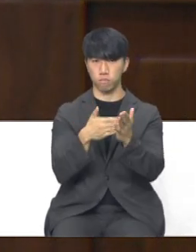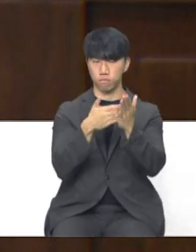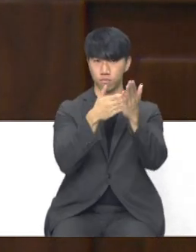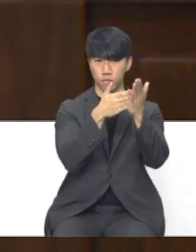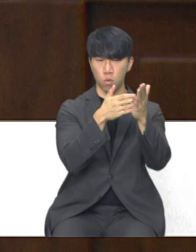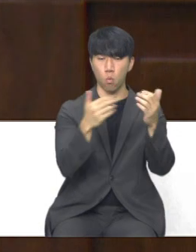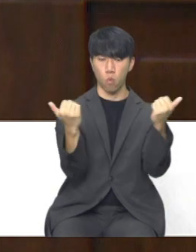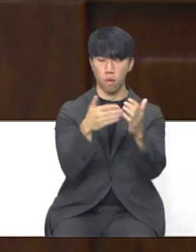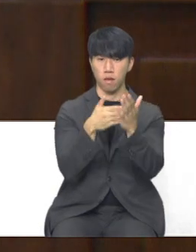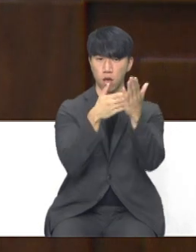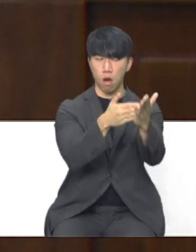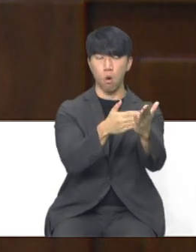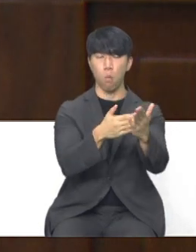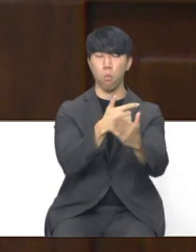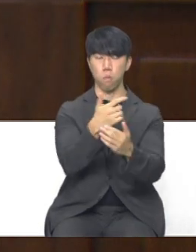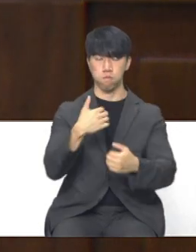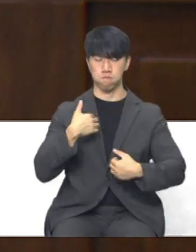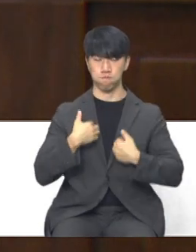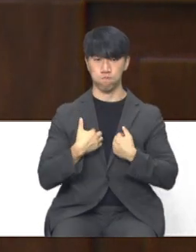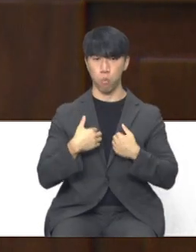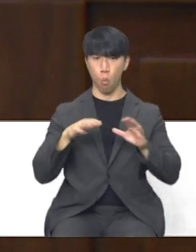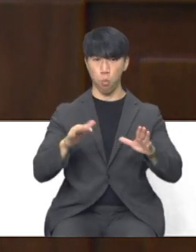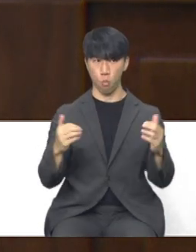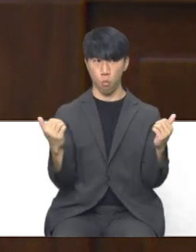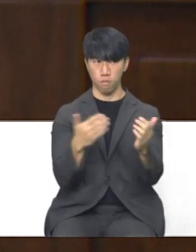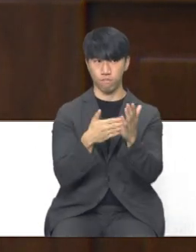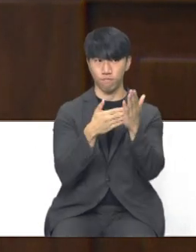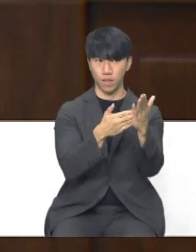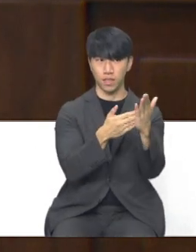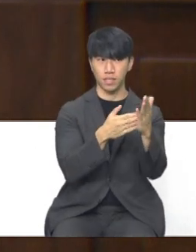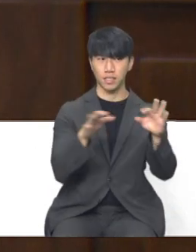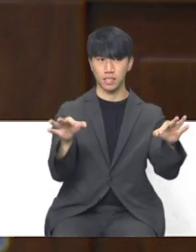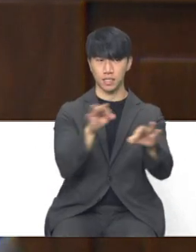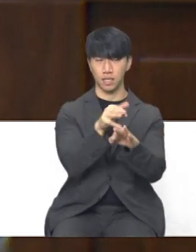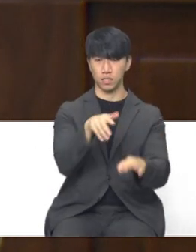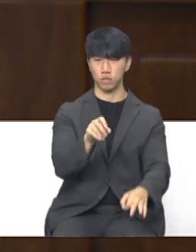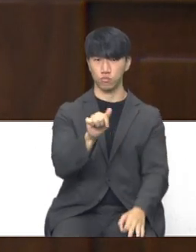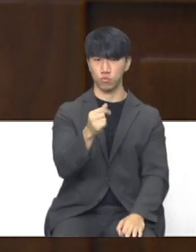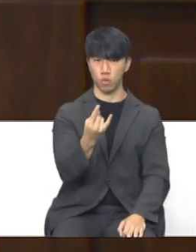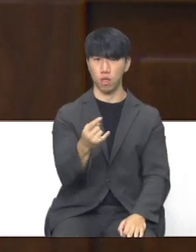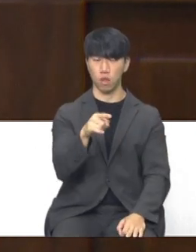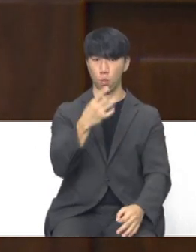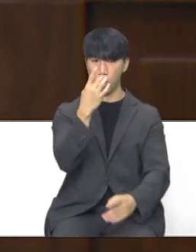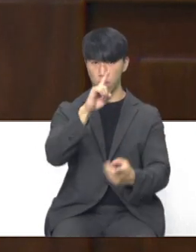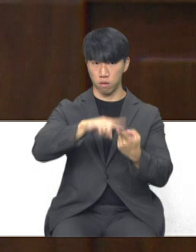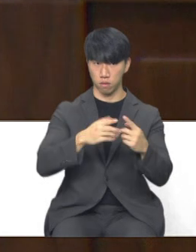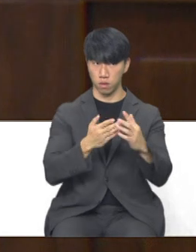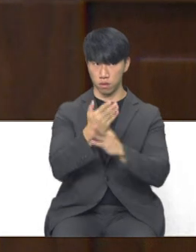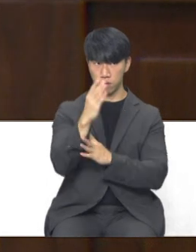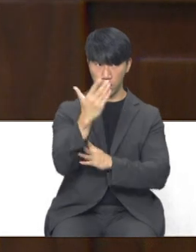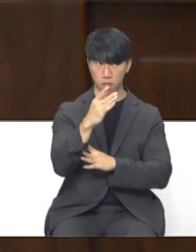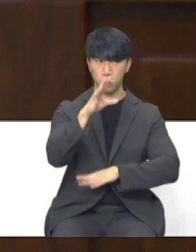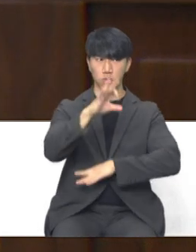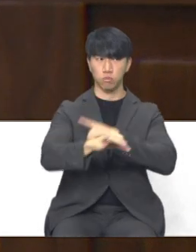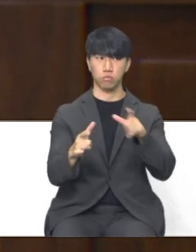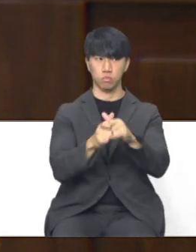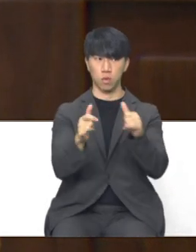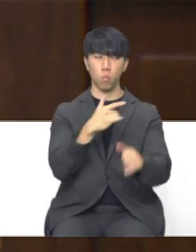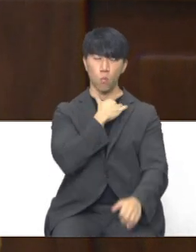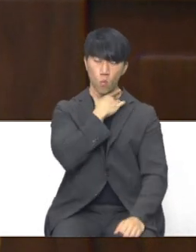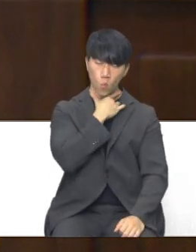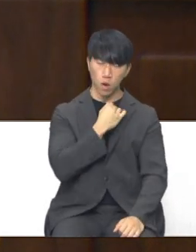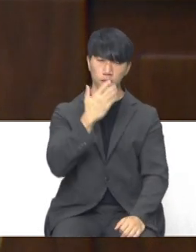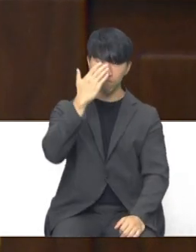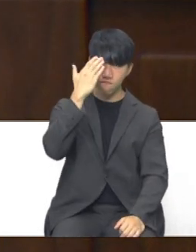기쁘게 생각합니다. 특히 금일 본회의에 상정된 인사청문회 조례안이 원안대로 통과되어 서구 주민이 원하는 투명하고